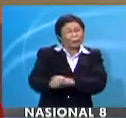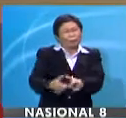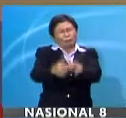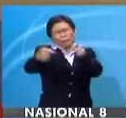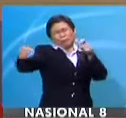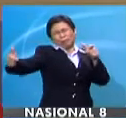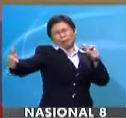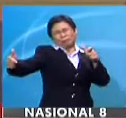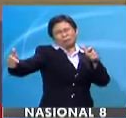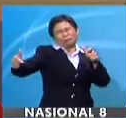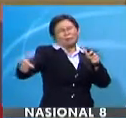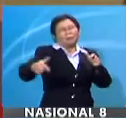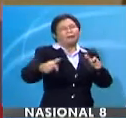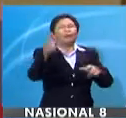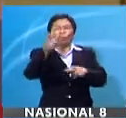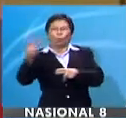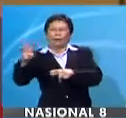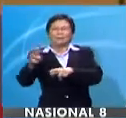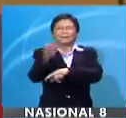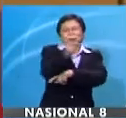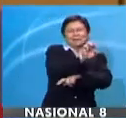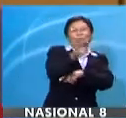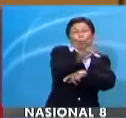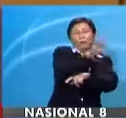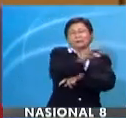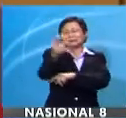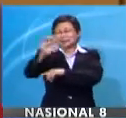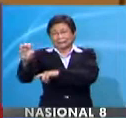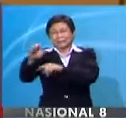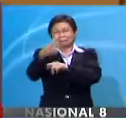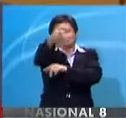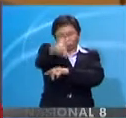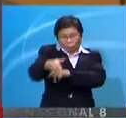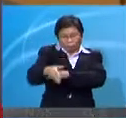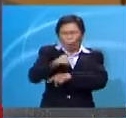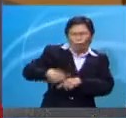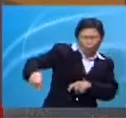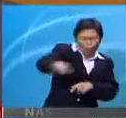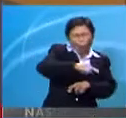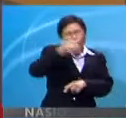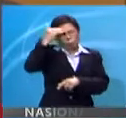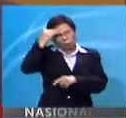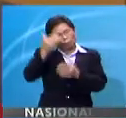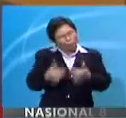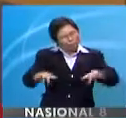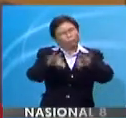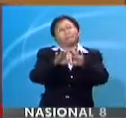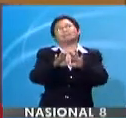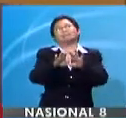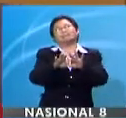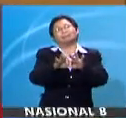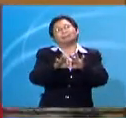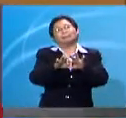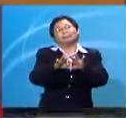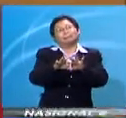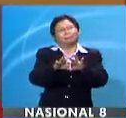lane between the West and the East on trades. So everybody realizes the importance of keeping